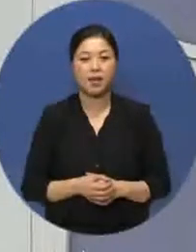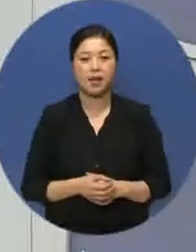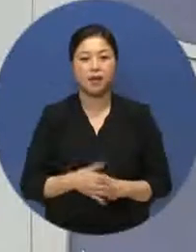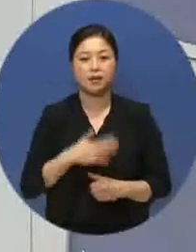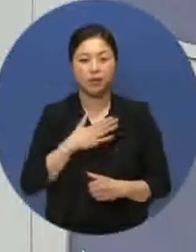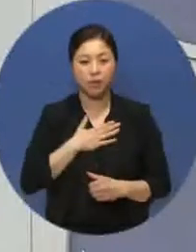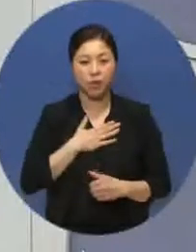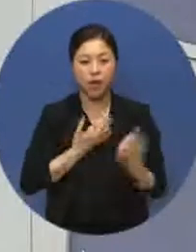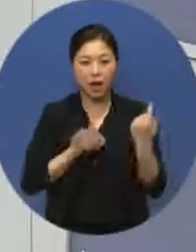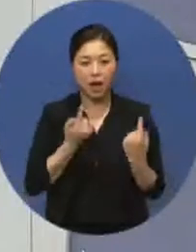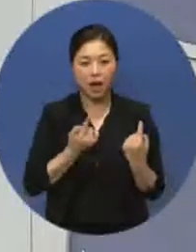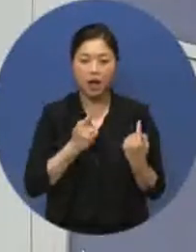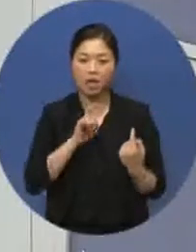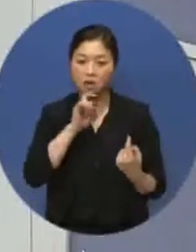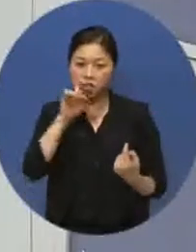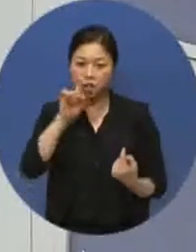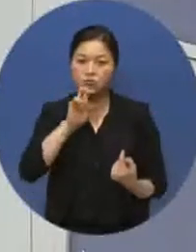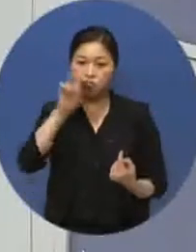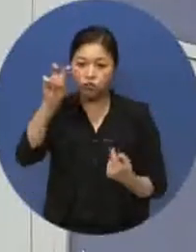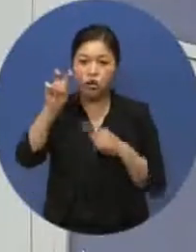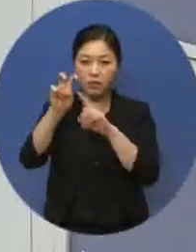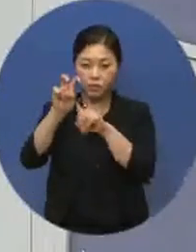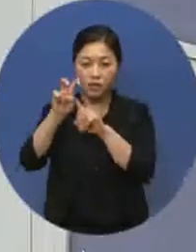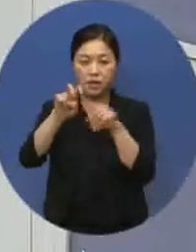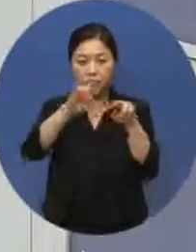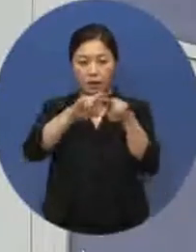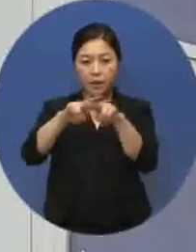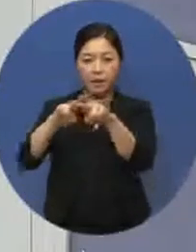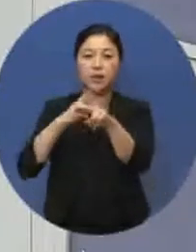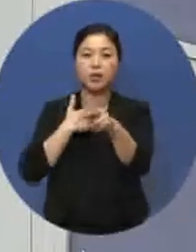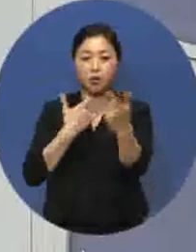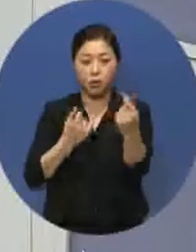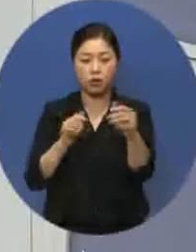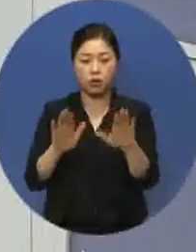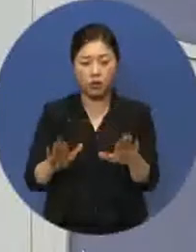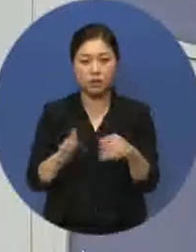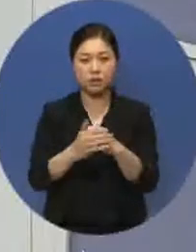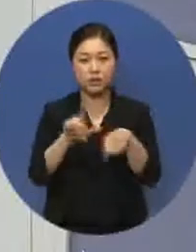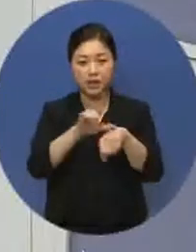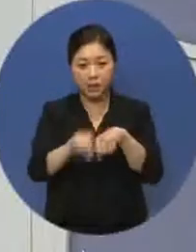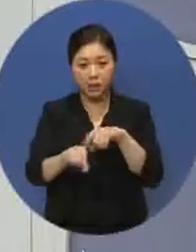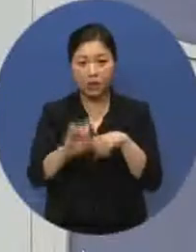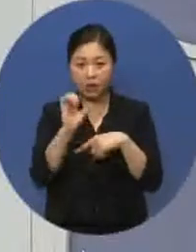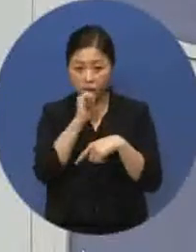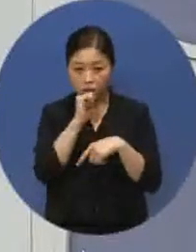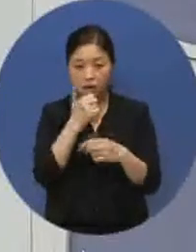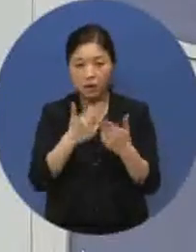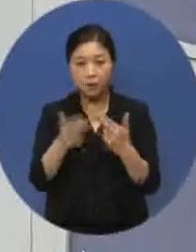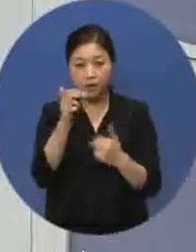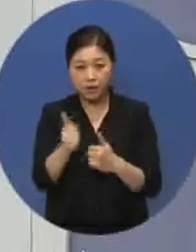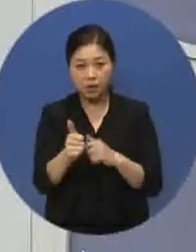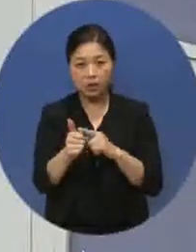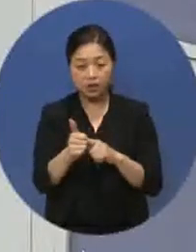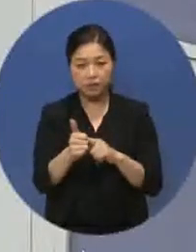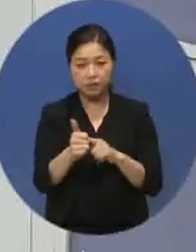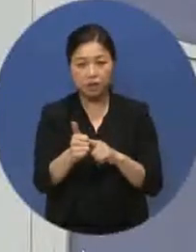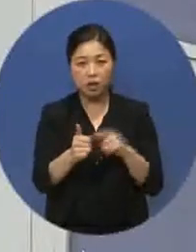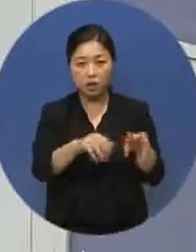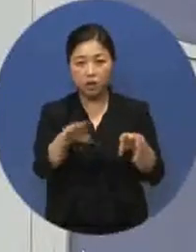저보다 대부분 10살이나 20살 많은 분들이 전임자가 됐고 지금 14개 지방회장님들 중에서도 저보다 연배가 높으신